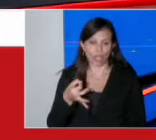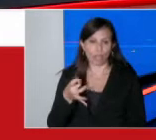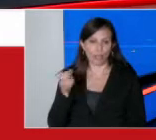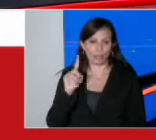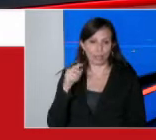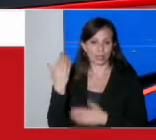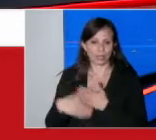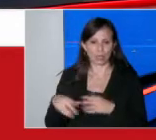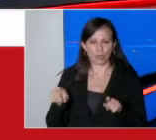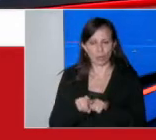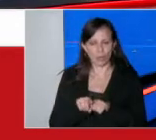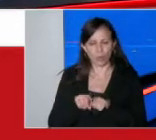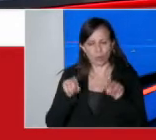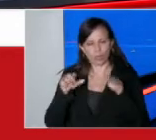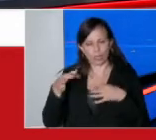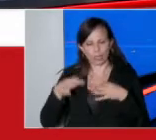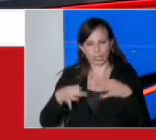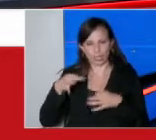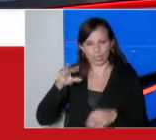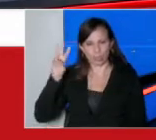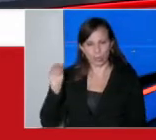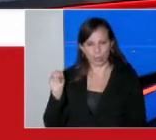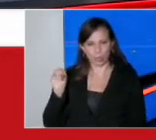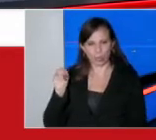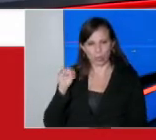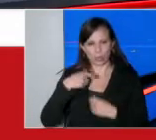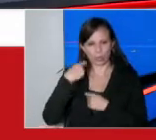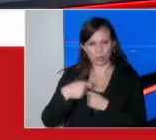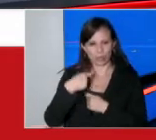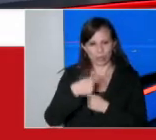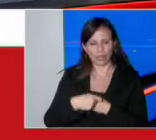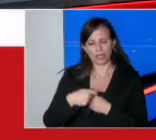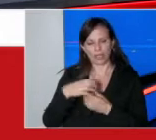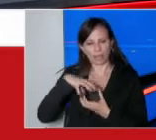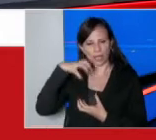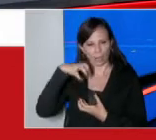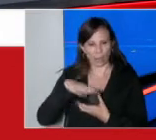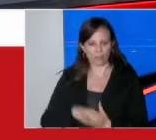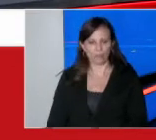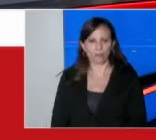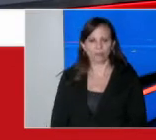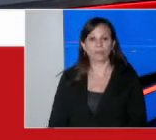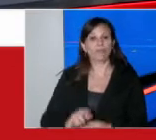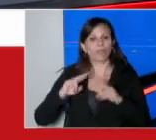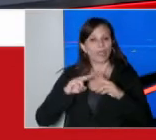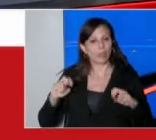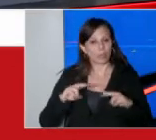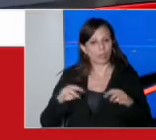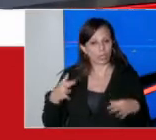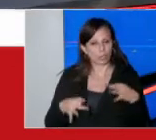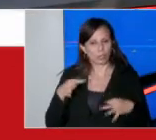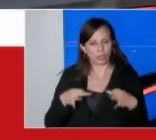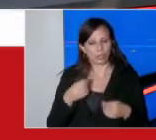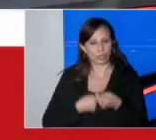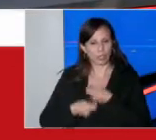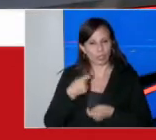בננה. משה גורלי, הפרשן... עם הקרמבו, עם תוך הגרון. הפרשן המשפטי של כלכליסט. תודה רבה לך